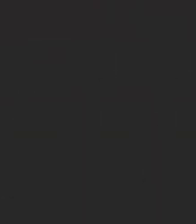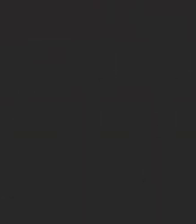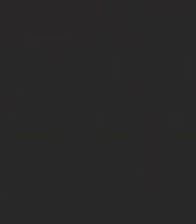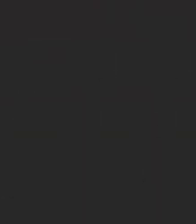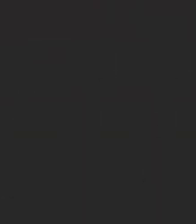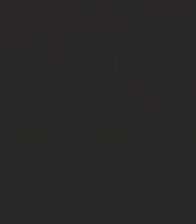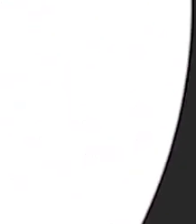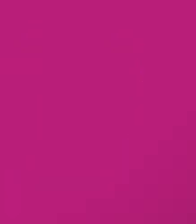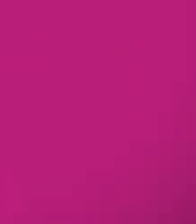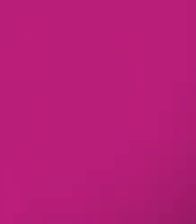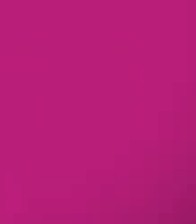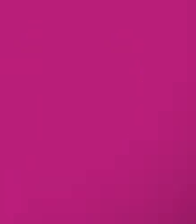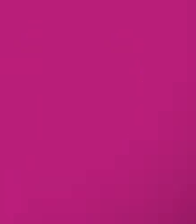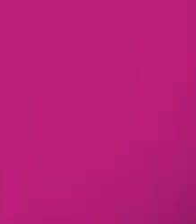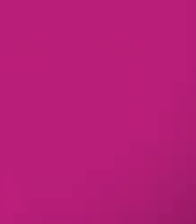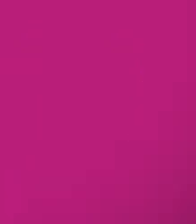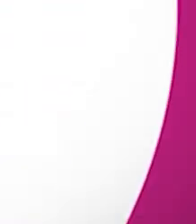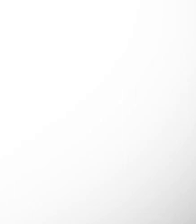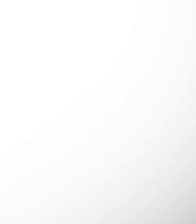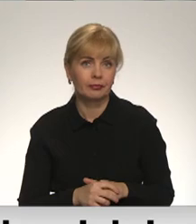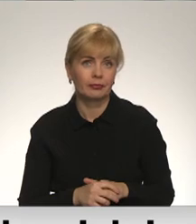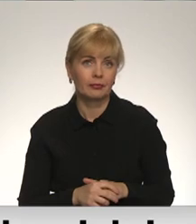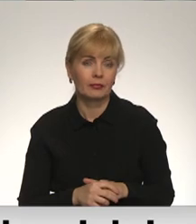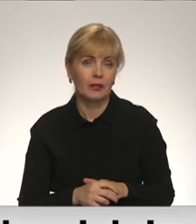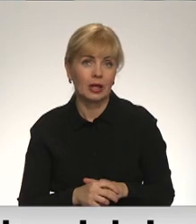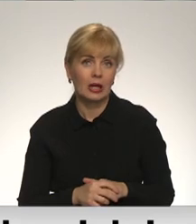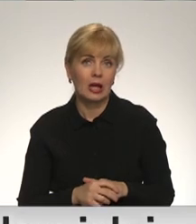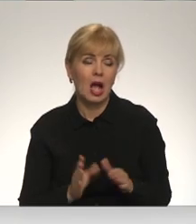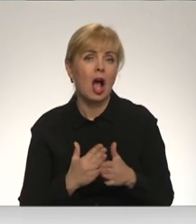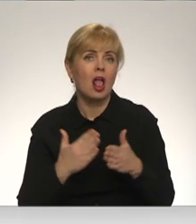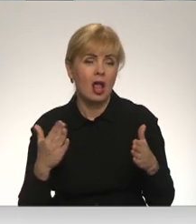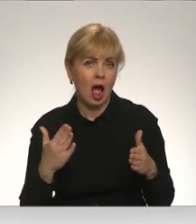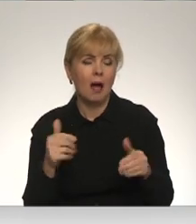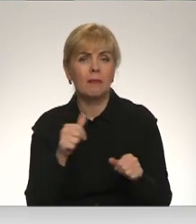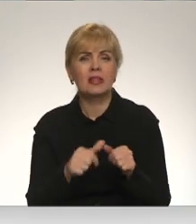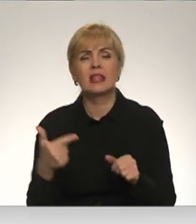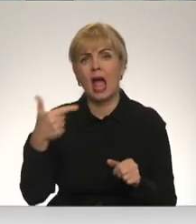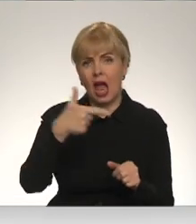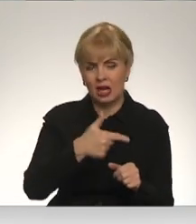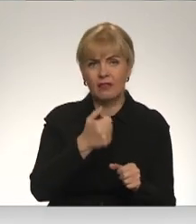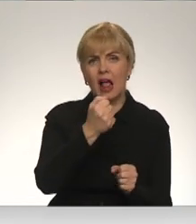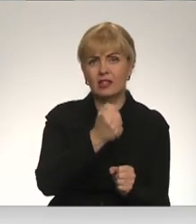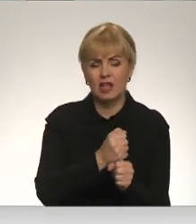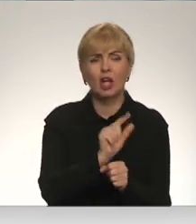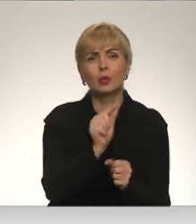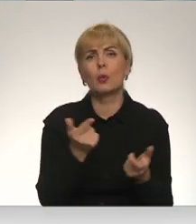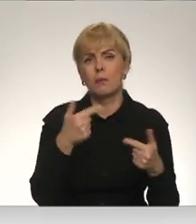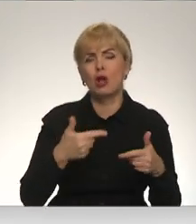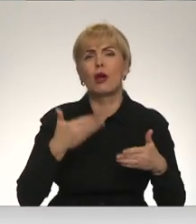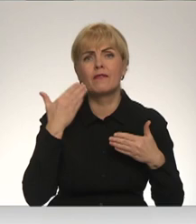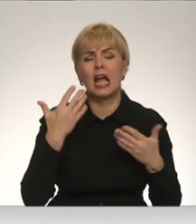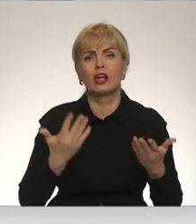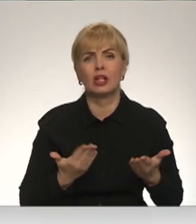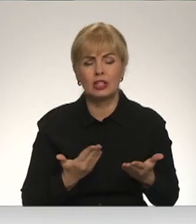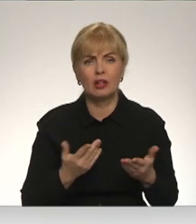Re, viss ēters ir te! Lielajām degvielas uzpildes stacijām pašlaik ir vieglāk izdzīvot, jo tām